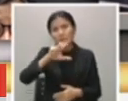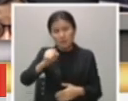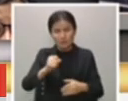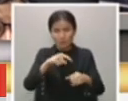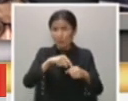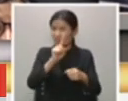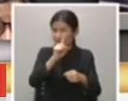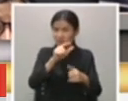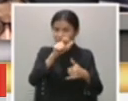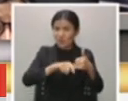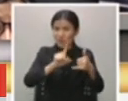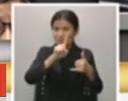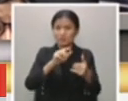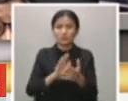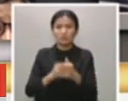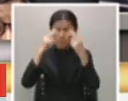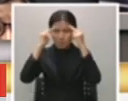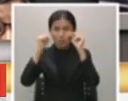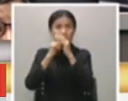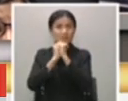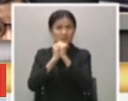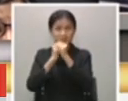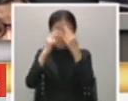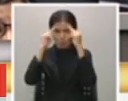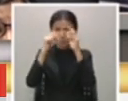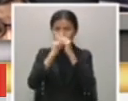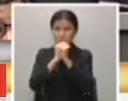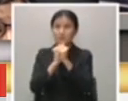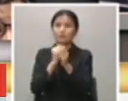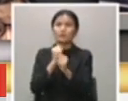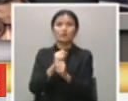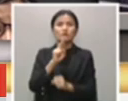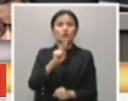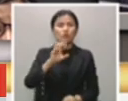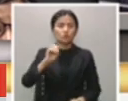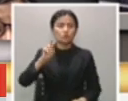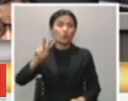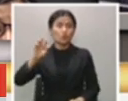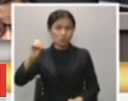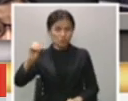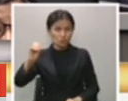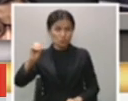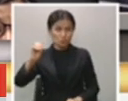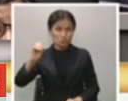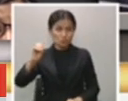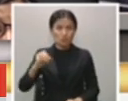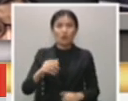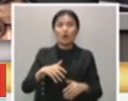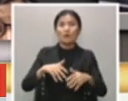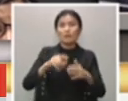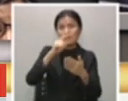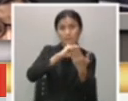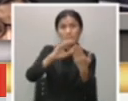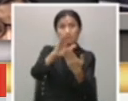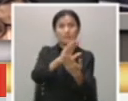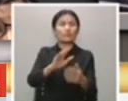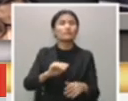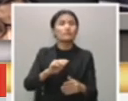นในหลี่เค่อเฉียงนายกรัฐมนตรีจีนครับประกาศว่าปี2020จะไม่มีคนจนในจีนอีกต่อไ